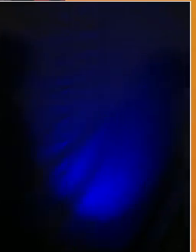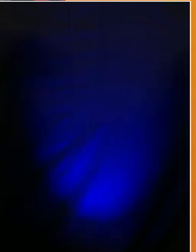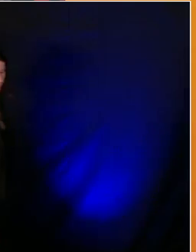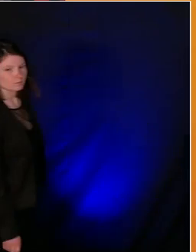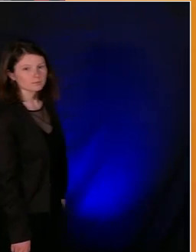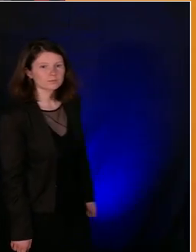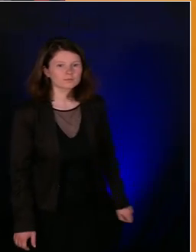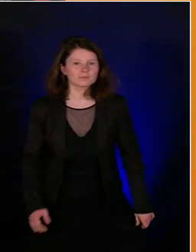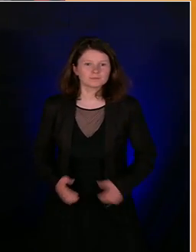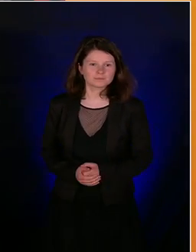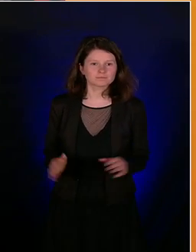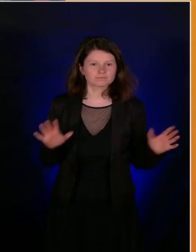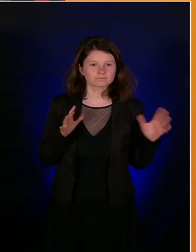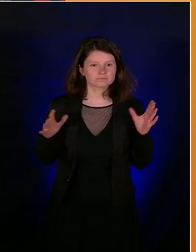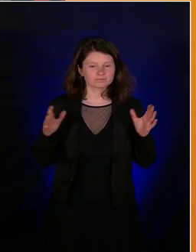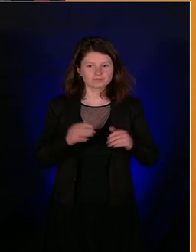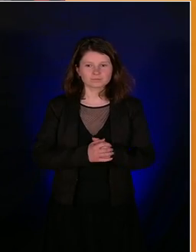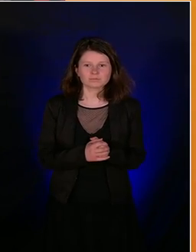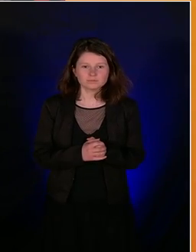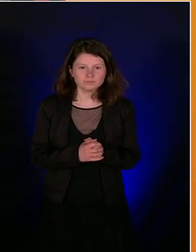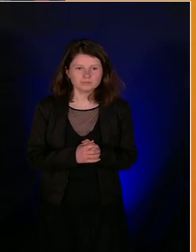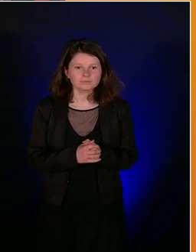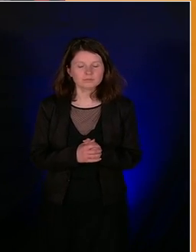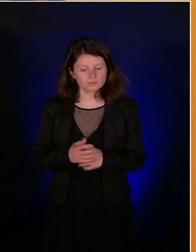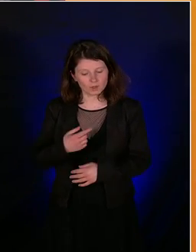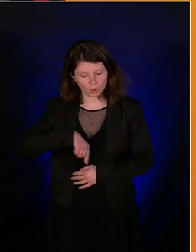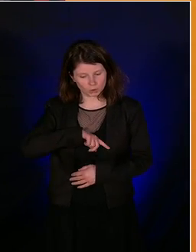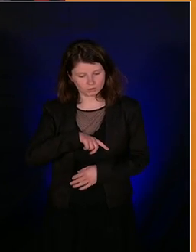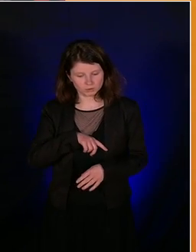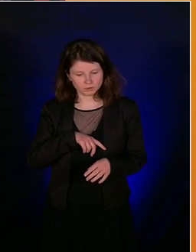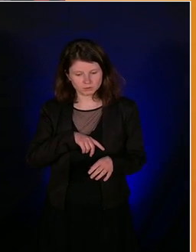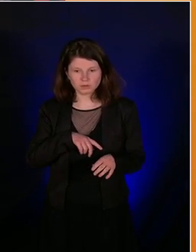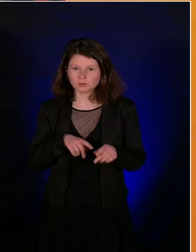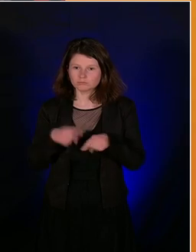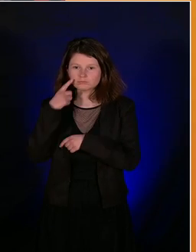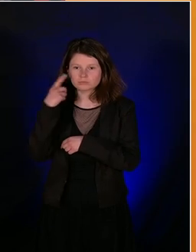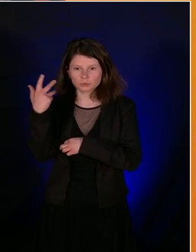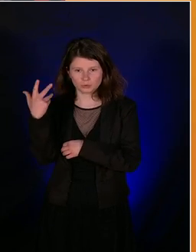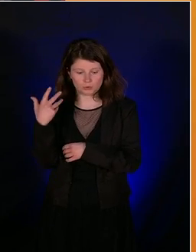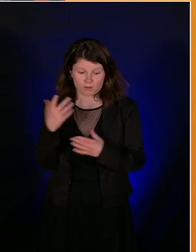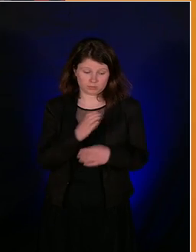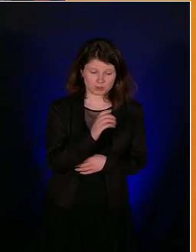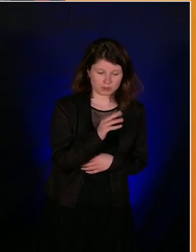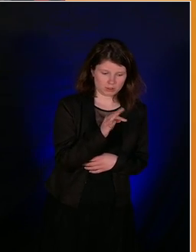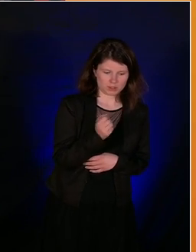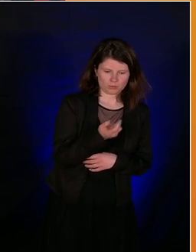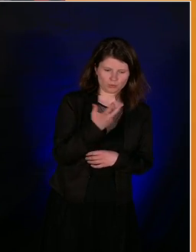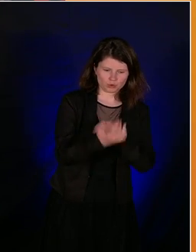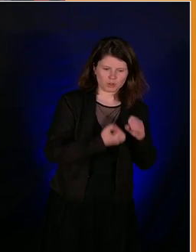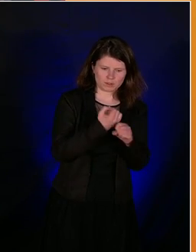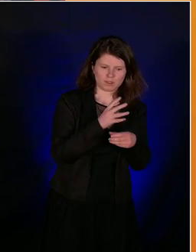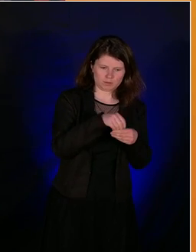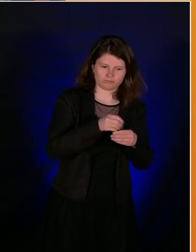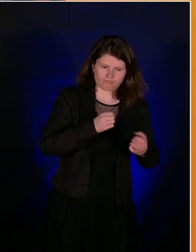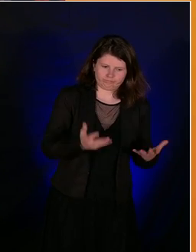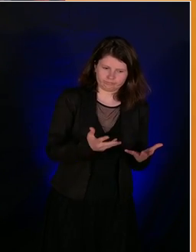reconduis merci nous pensons par ailleurs que cela refléterait aussi ce qui anime la CGT depuis plusieurs années moi ça fait 25 ans que je suis à